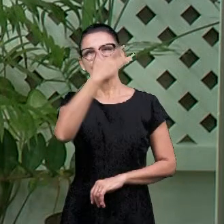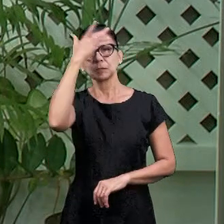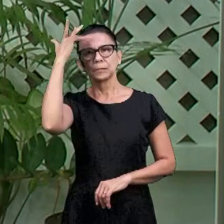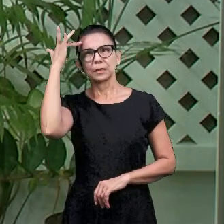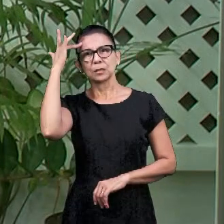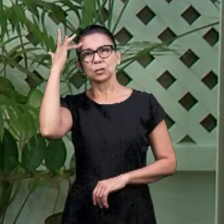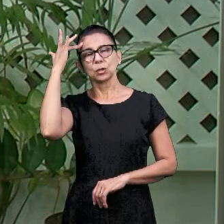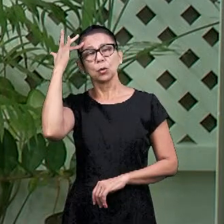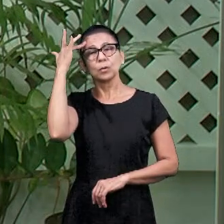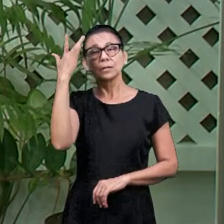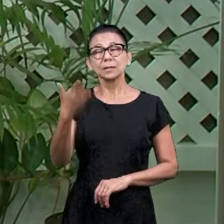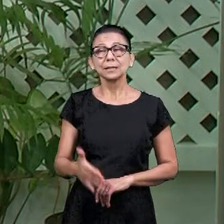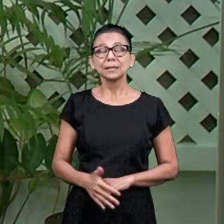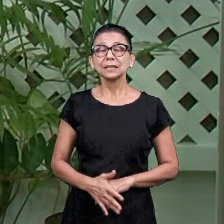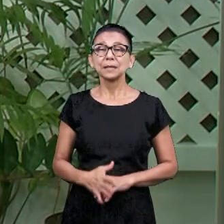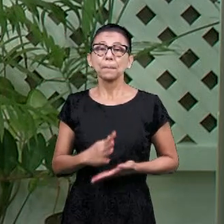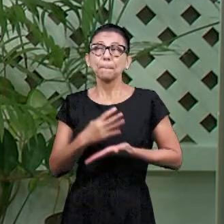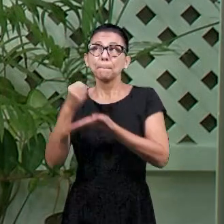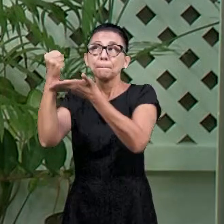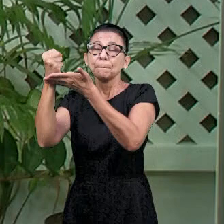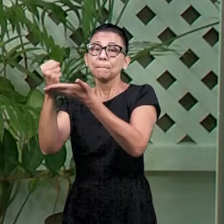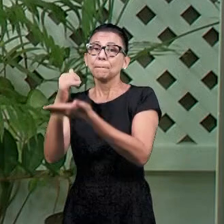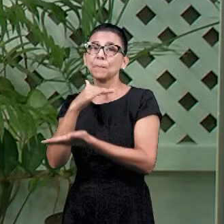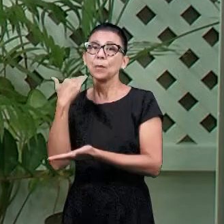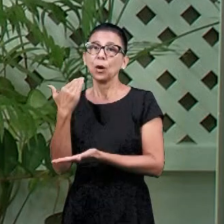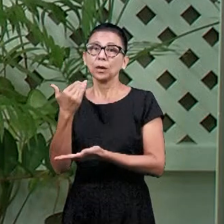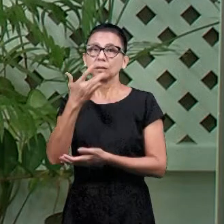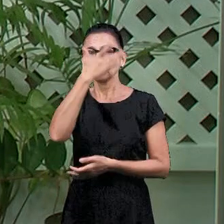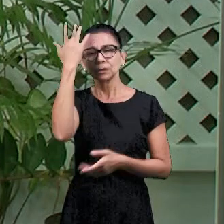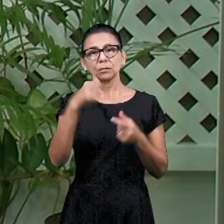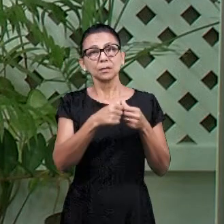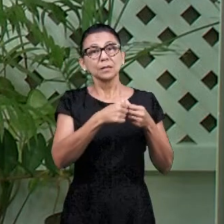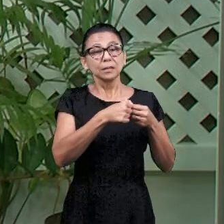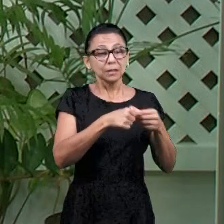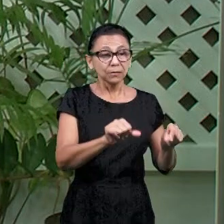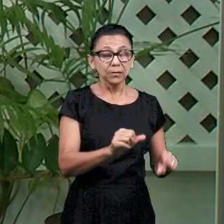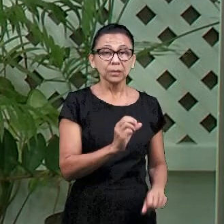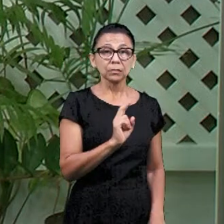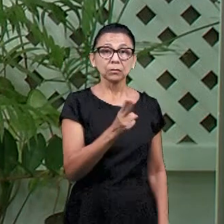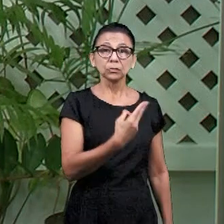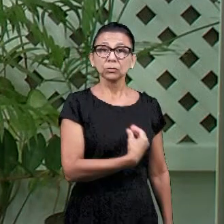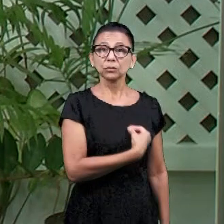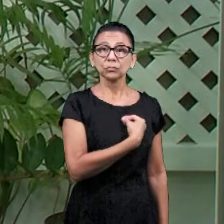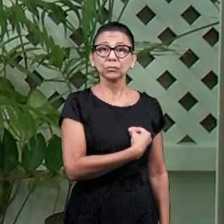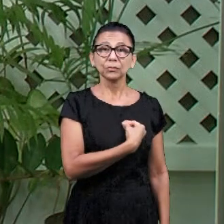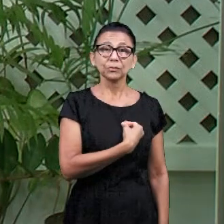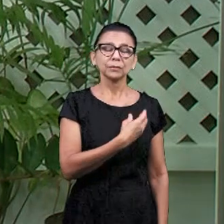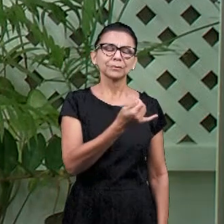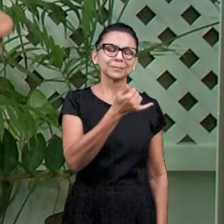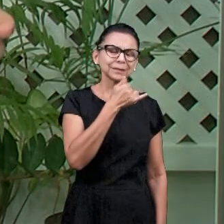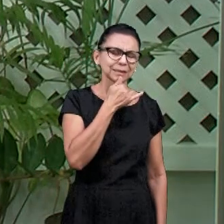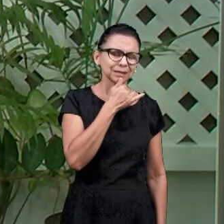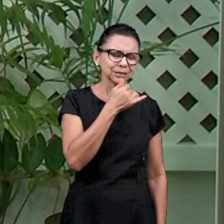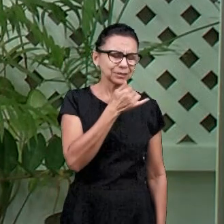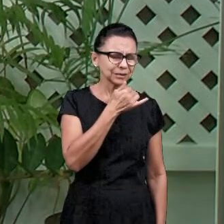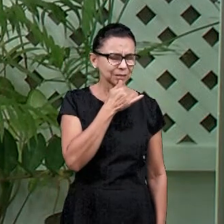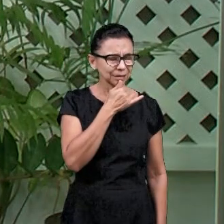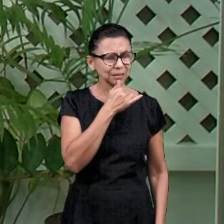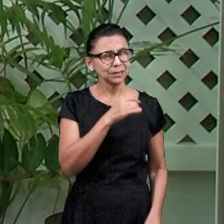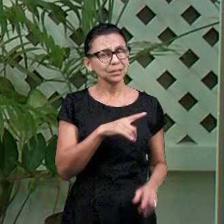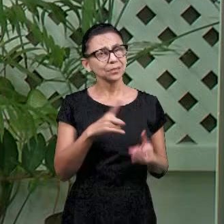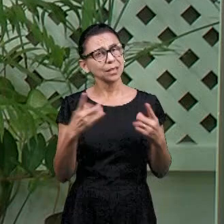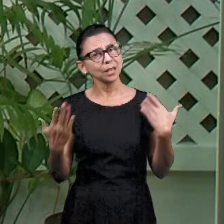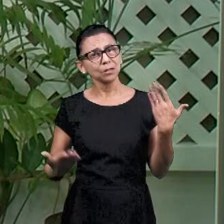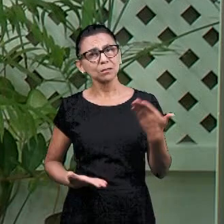qui partent, nous avons ceux qui restent. Ceux qui restent pleurent. Et cela monte les